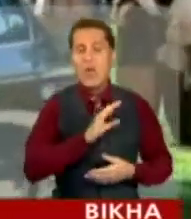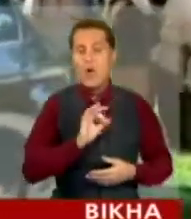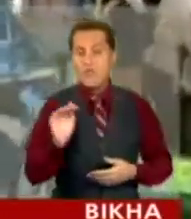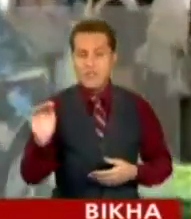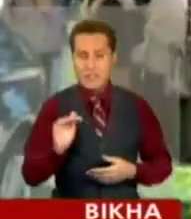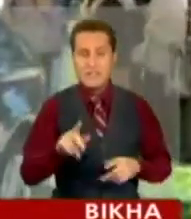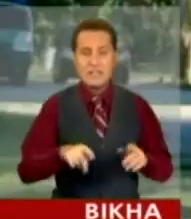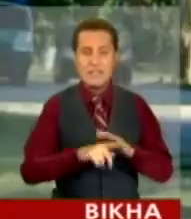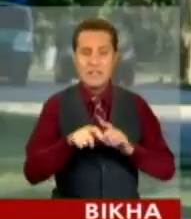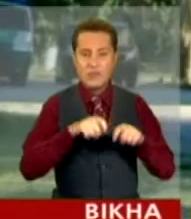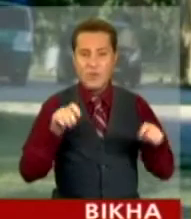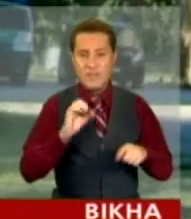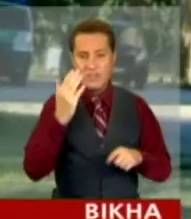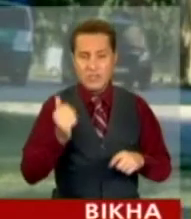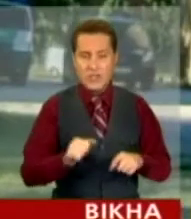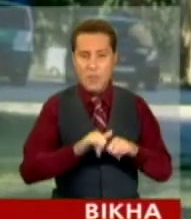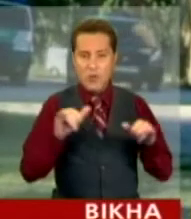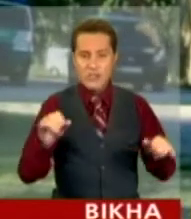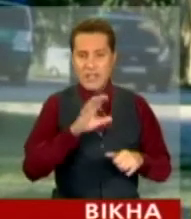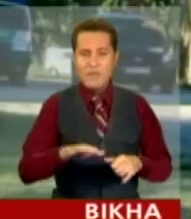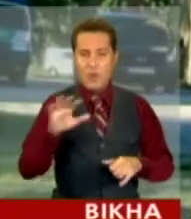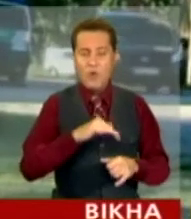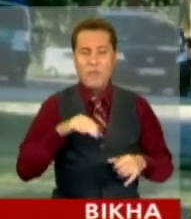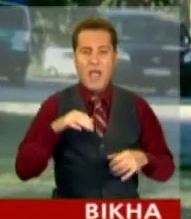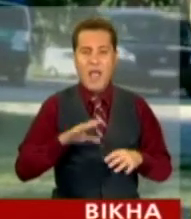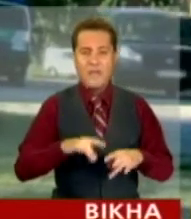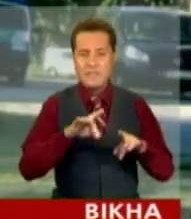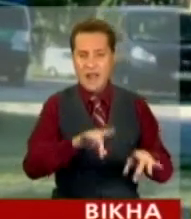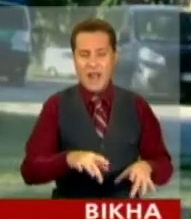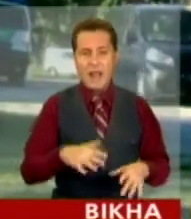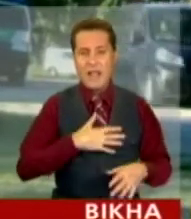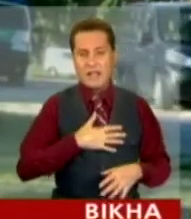Сполучених Штатах, згодом поширилася в Європі, Австралії, Канаді і Латинській Америці.